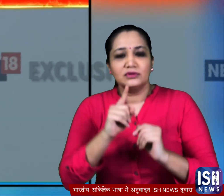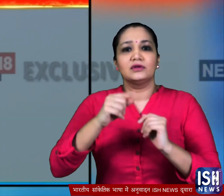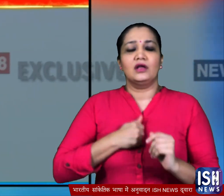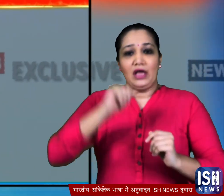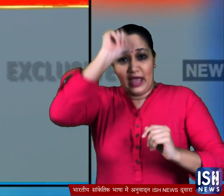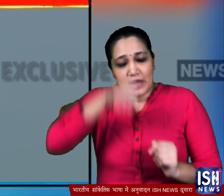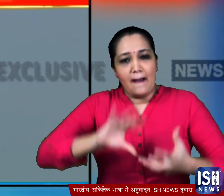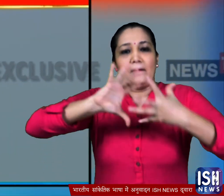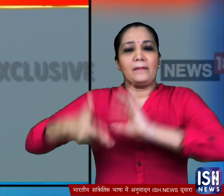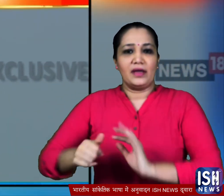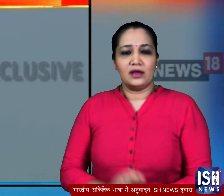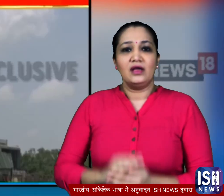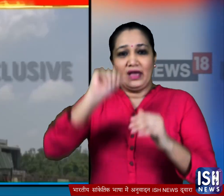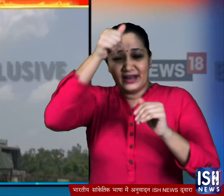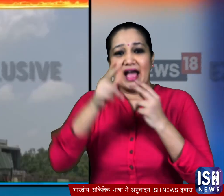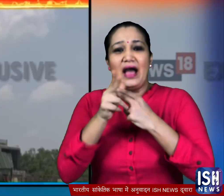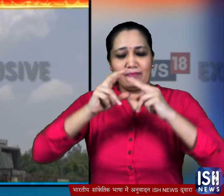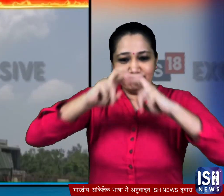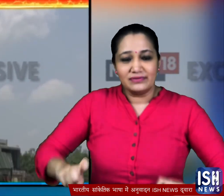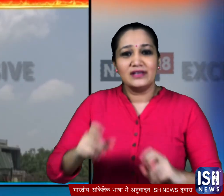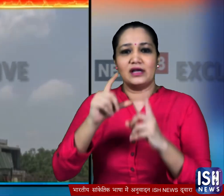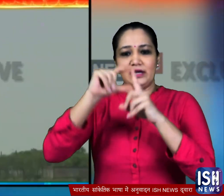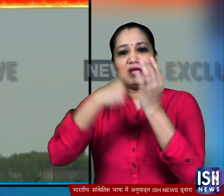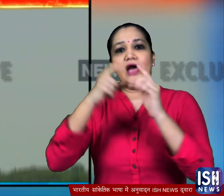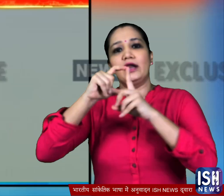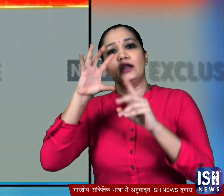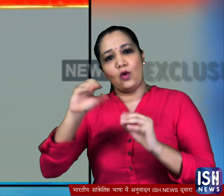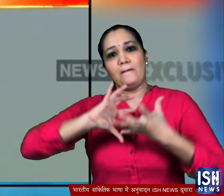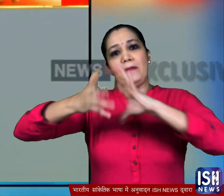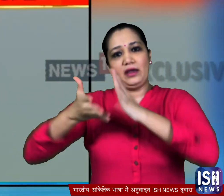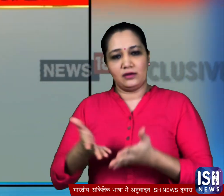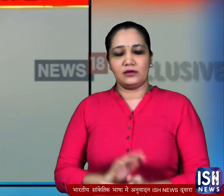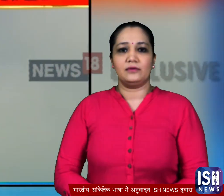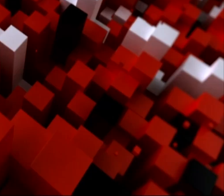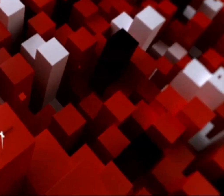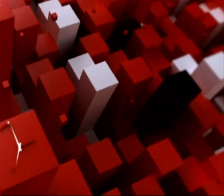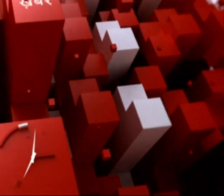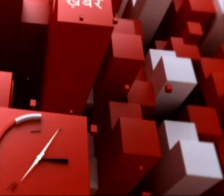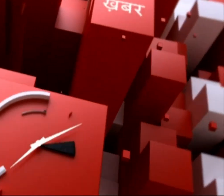तरह स्वदेशी है, जिसे रक्षा के क्षेत्र में रिसर्च करने वाली संस्था DRDO ने बनाया।